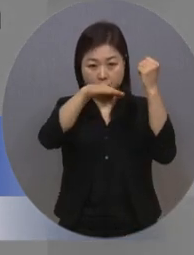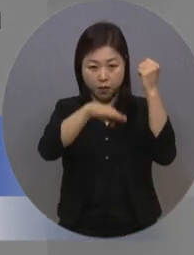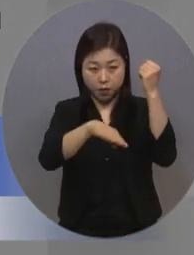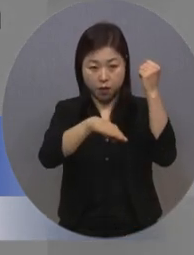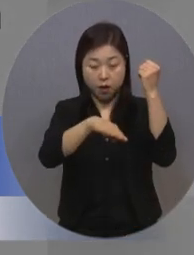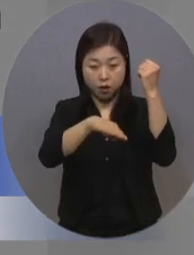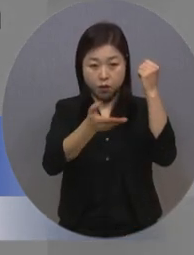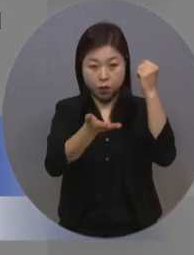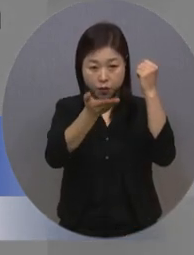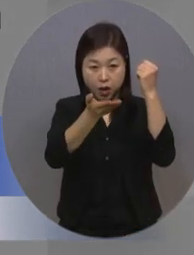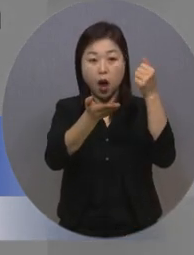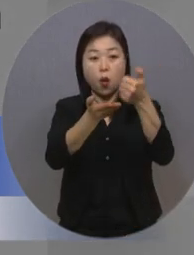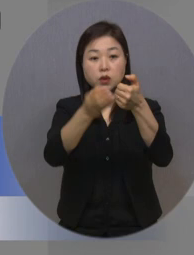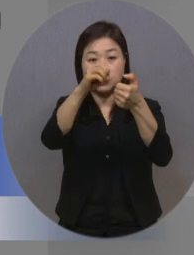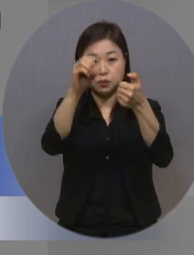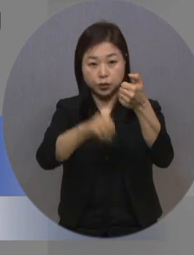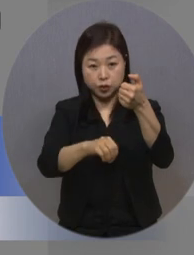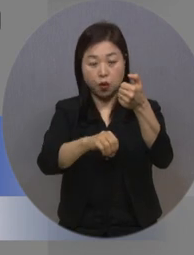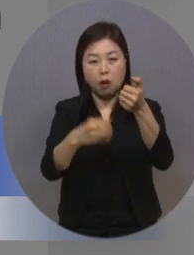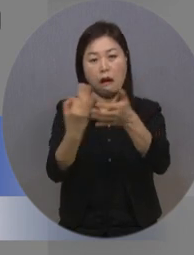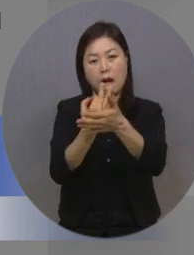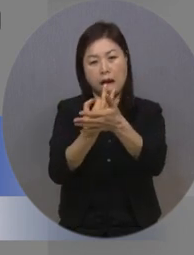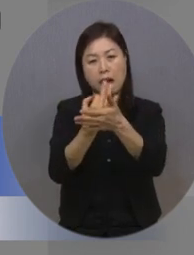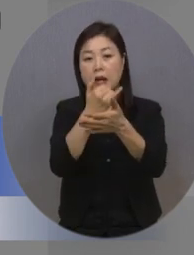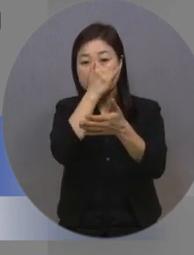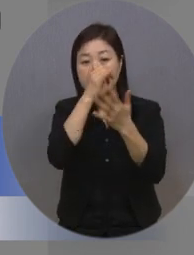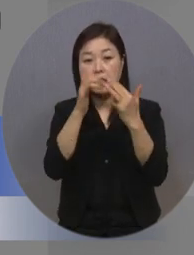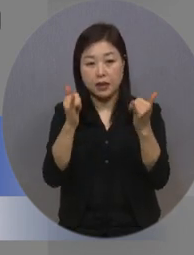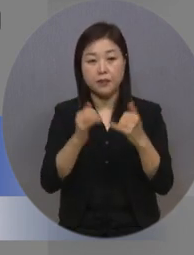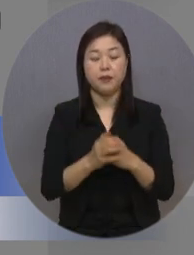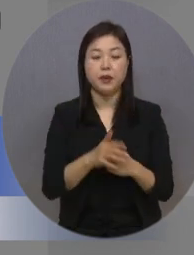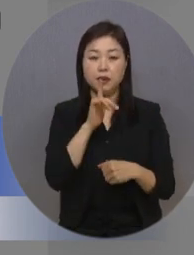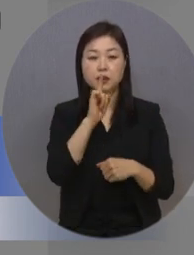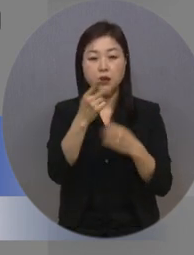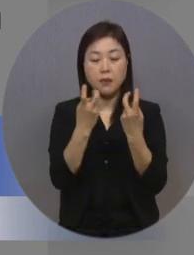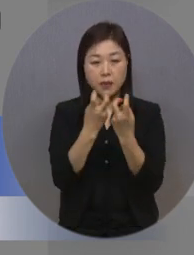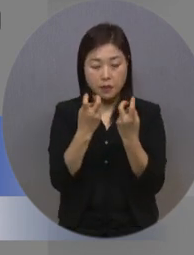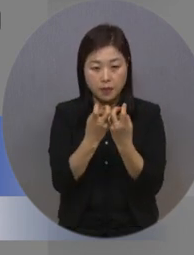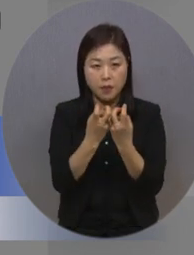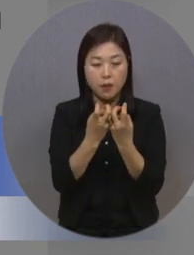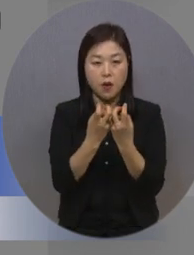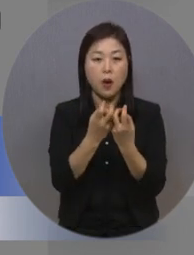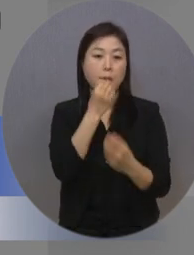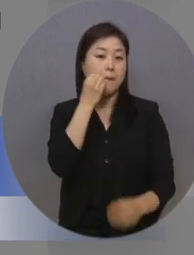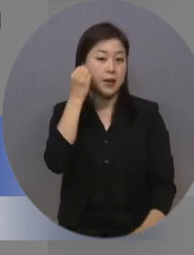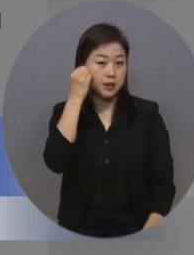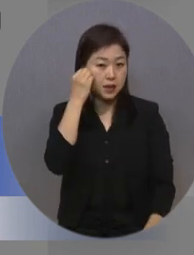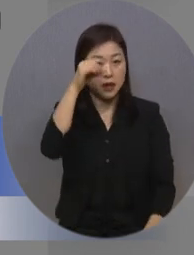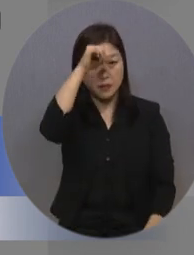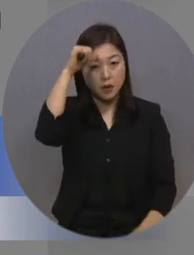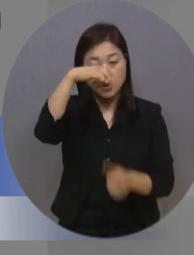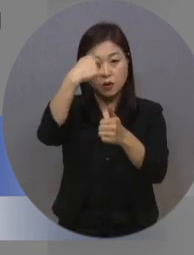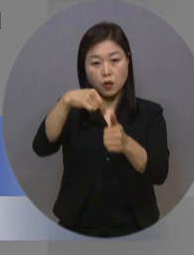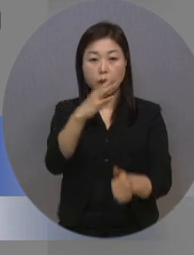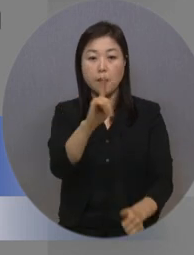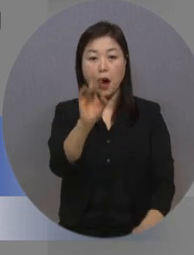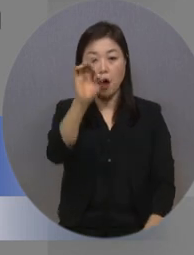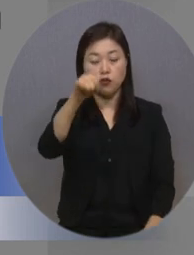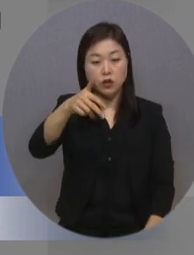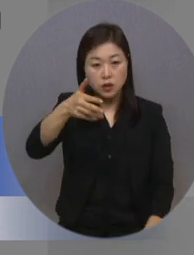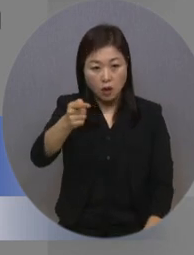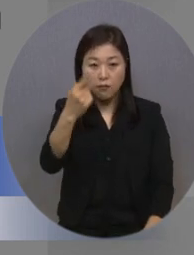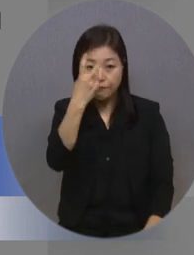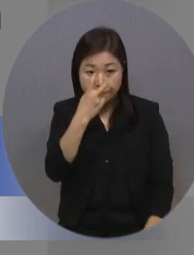기준중위소득 50% 이하 구성원입니다. 신청 방법은 포털 사이트에서 평생교육바우처를 검색 후